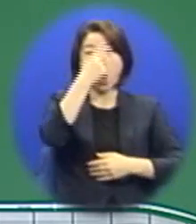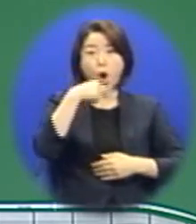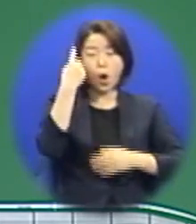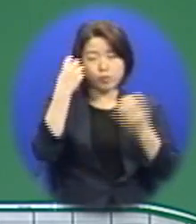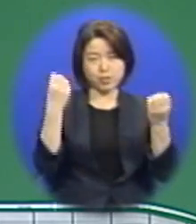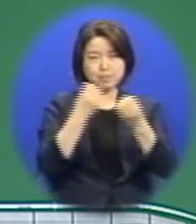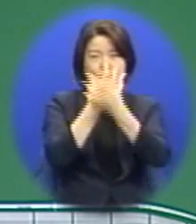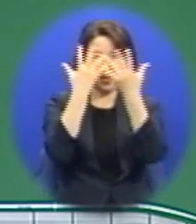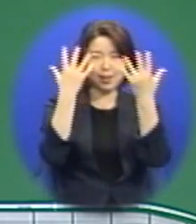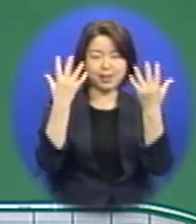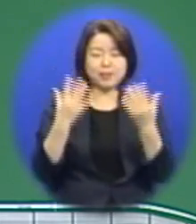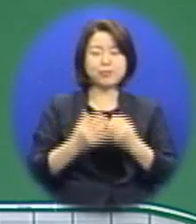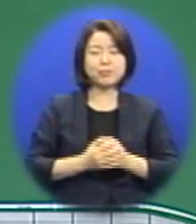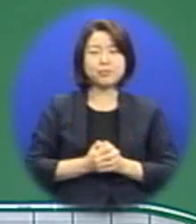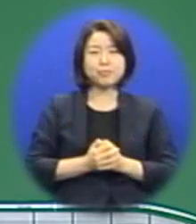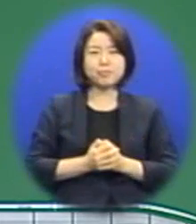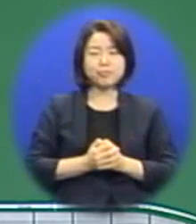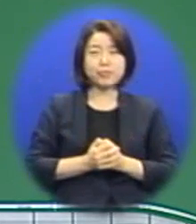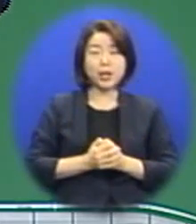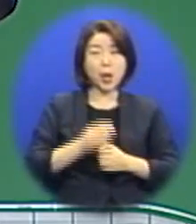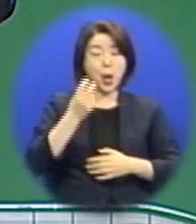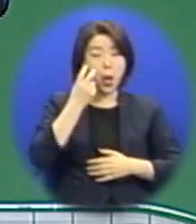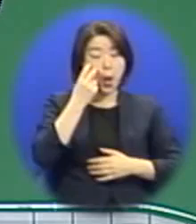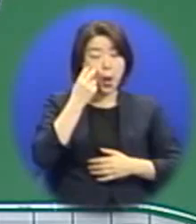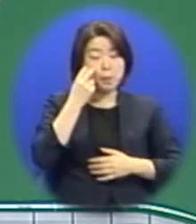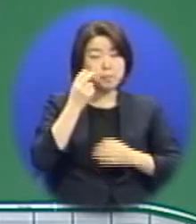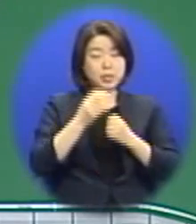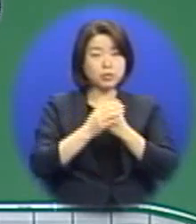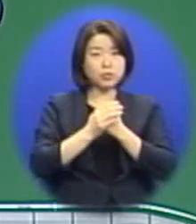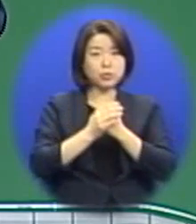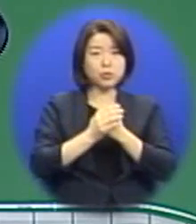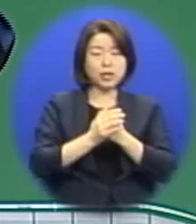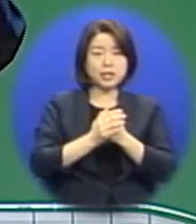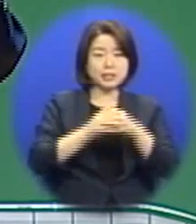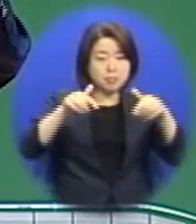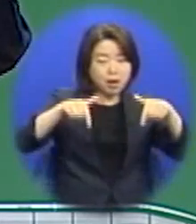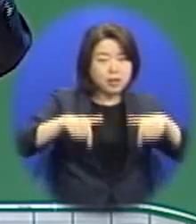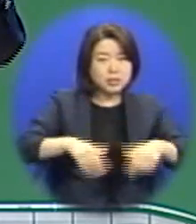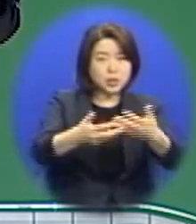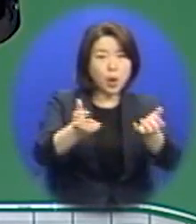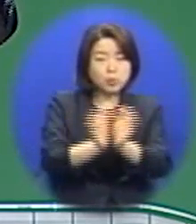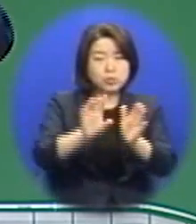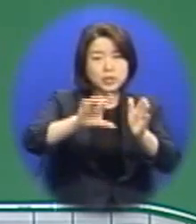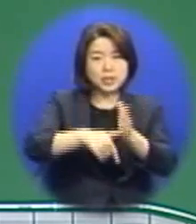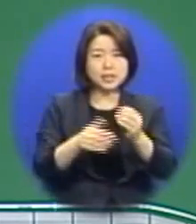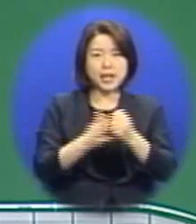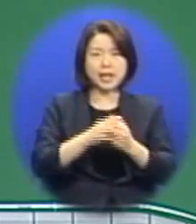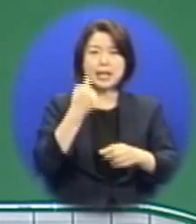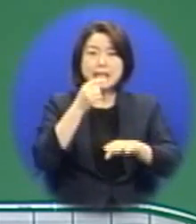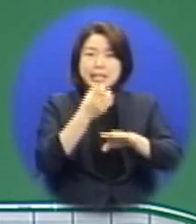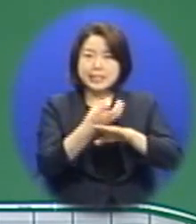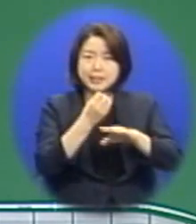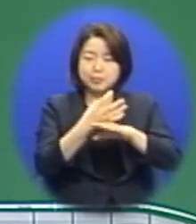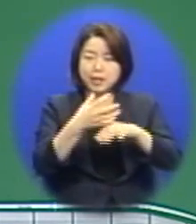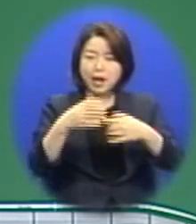밝은 거예요. 미국 서부 시대에 금광을 찾아서 사람들이 서부로 몰려갈